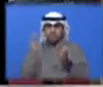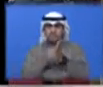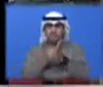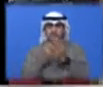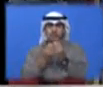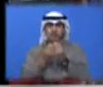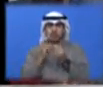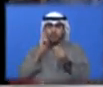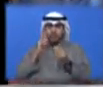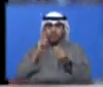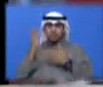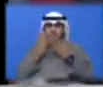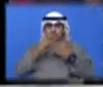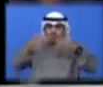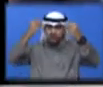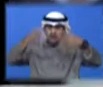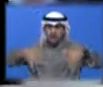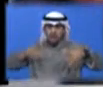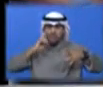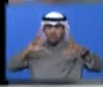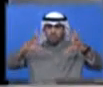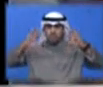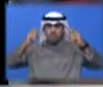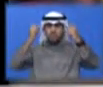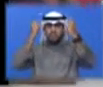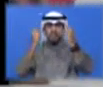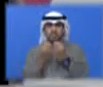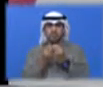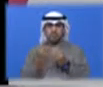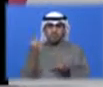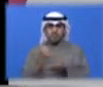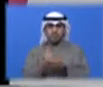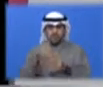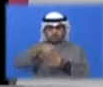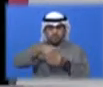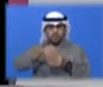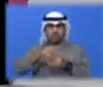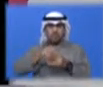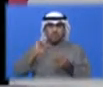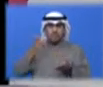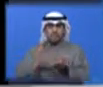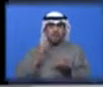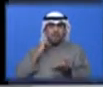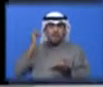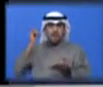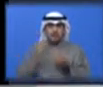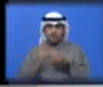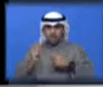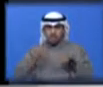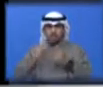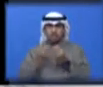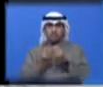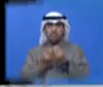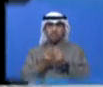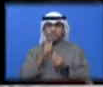الممولة من الصندوق العربي الكويتي للتنمية الاقتصادية والعربية، حيث أعلنت الوكالة الأممية أنها على